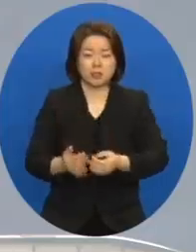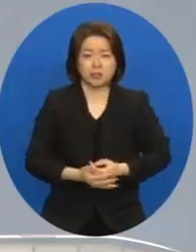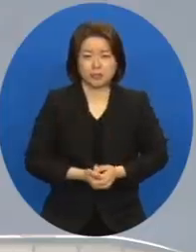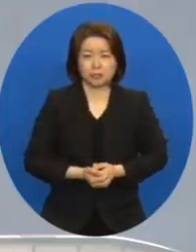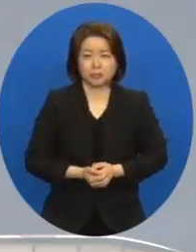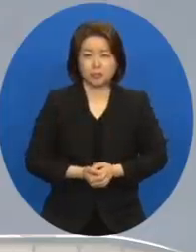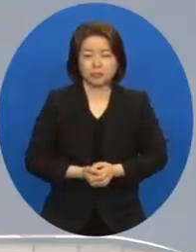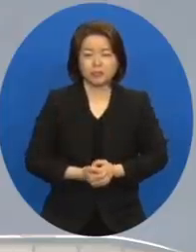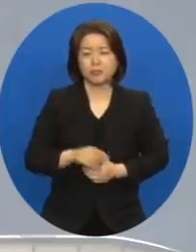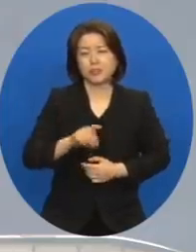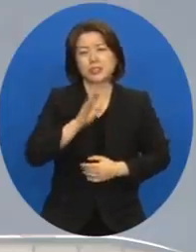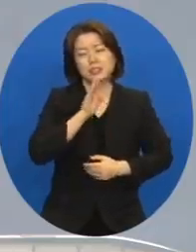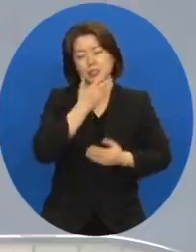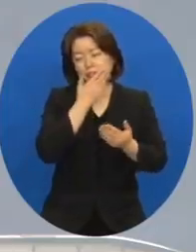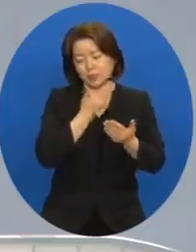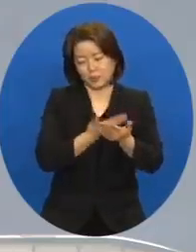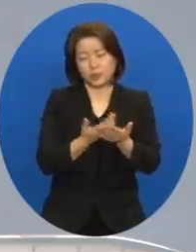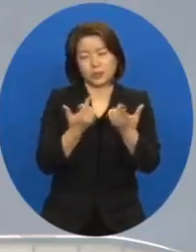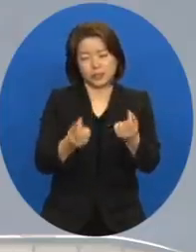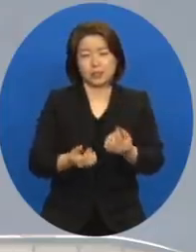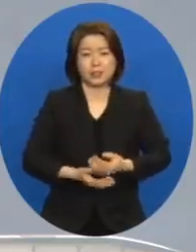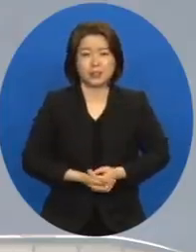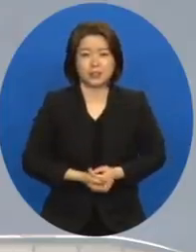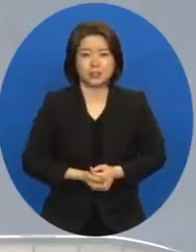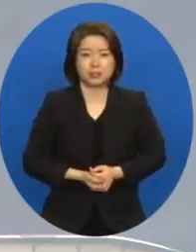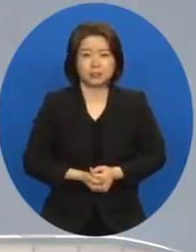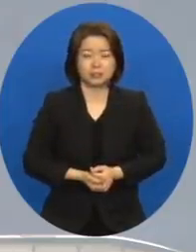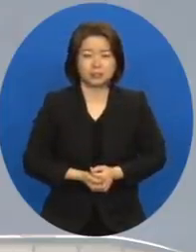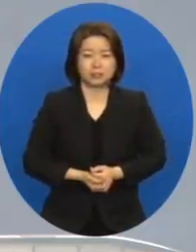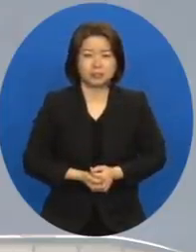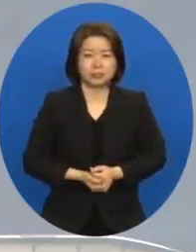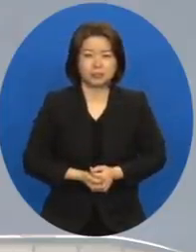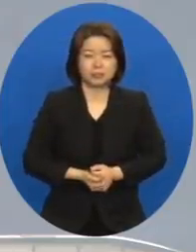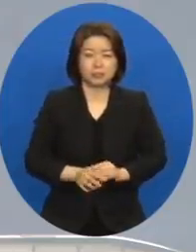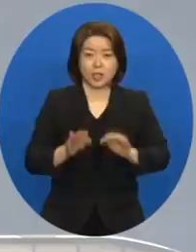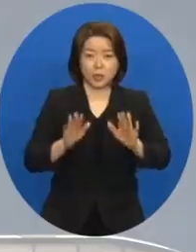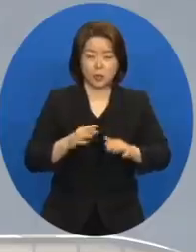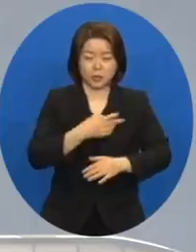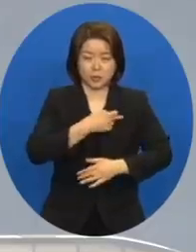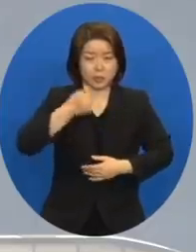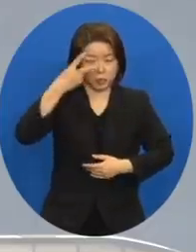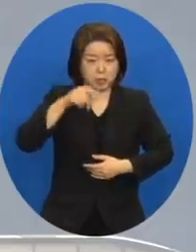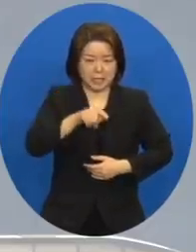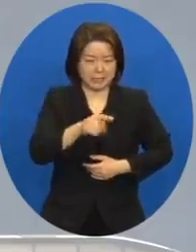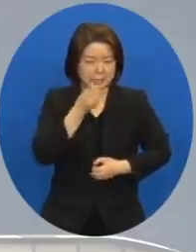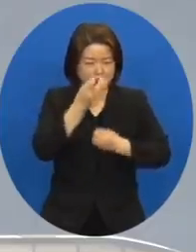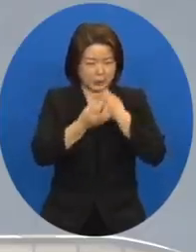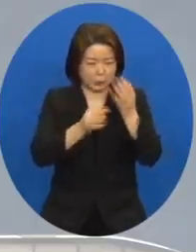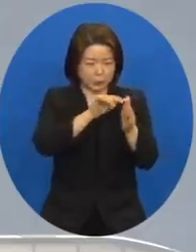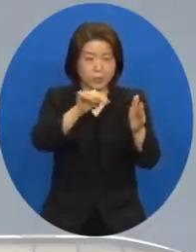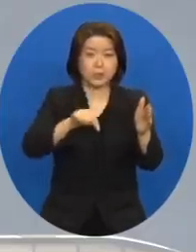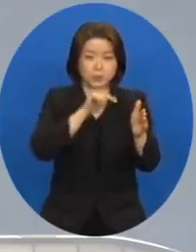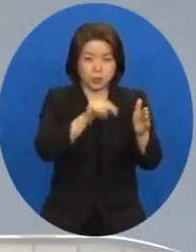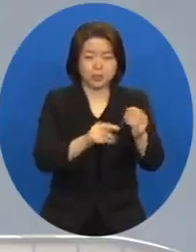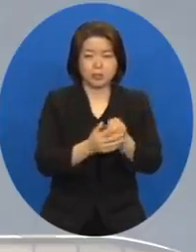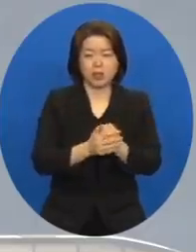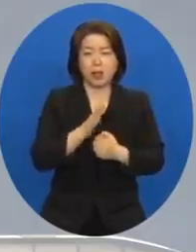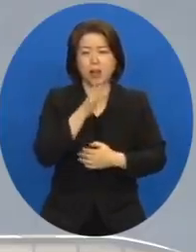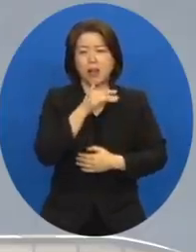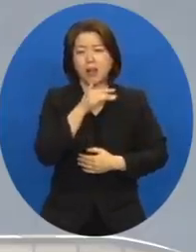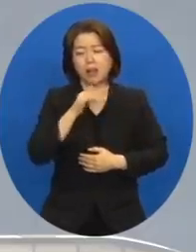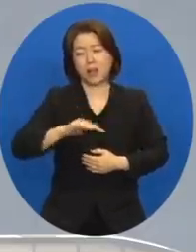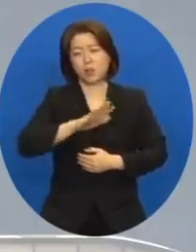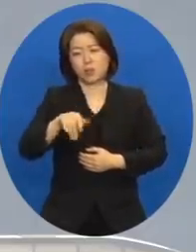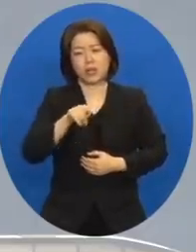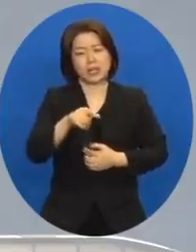그건 2 너무 소중한 거지요 으 2 오늘 사도 바울의 그 고백 속에서 아우 리가 정말